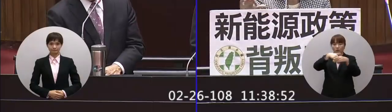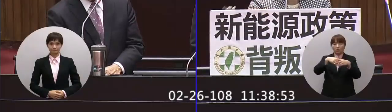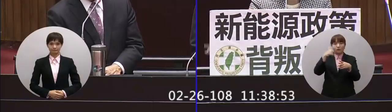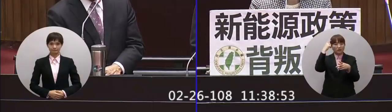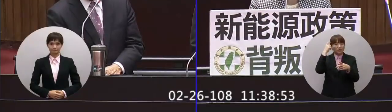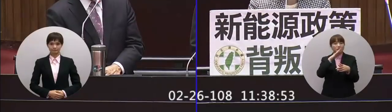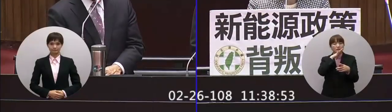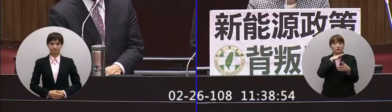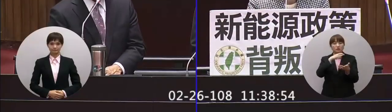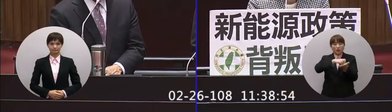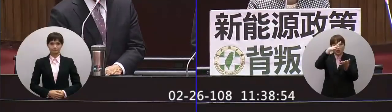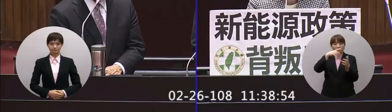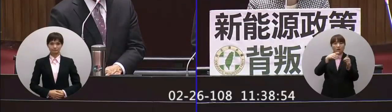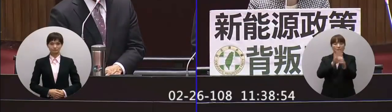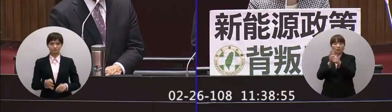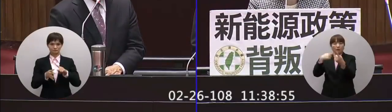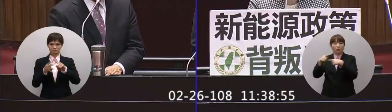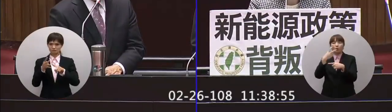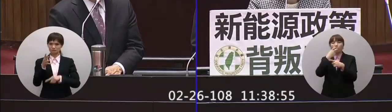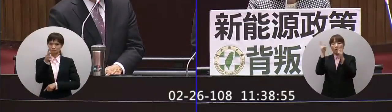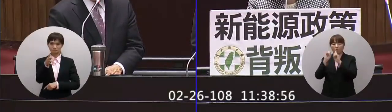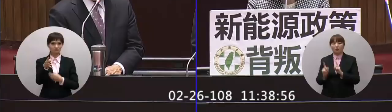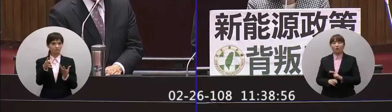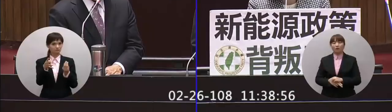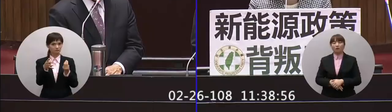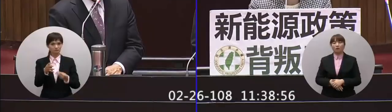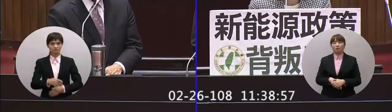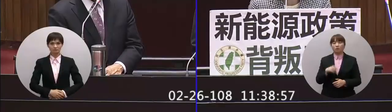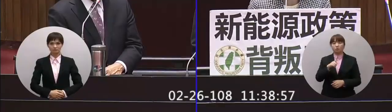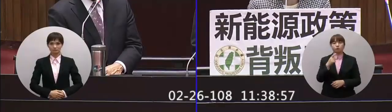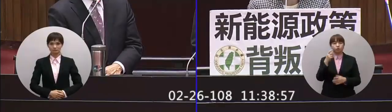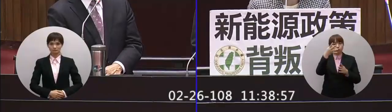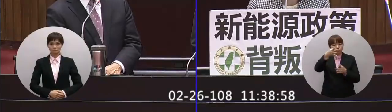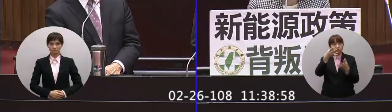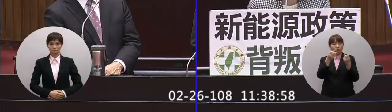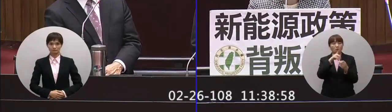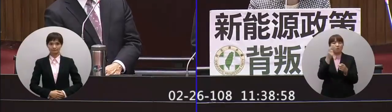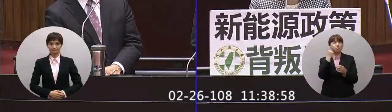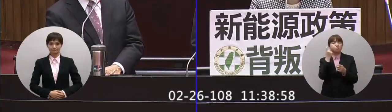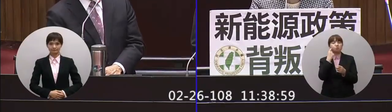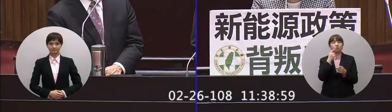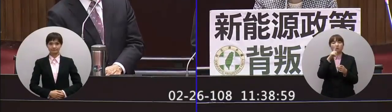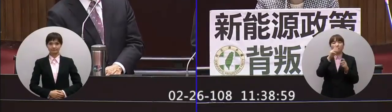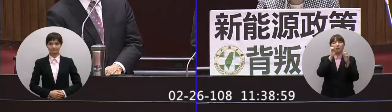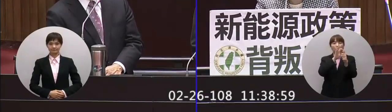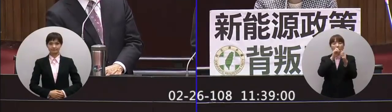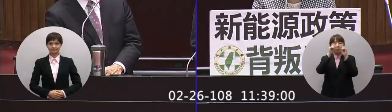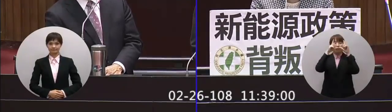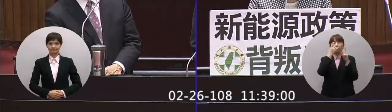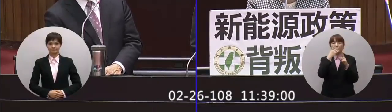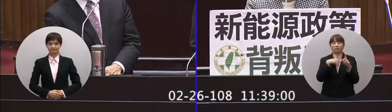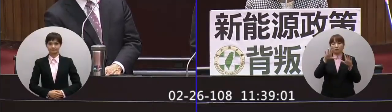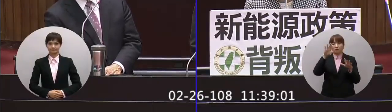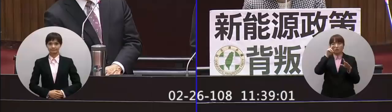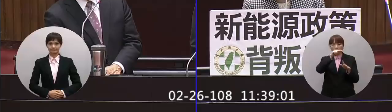和养绿啊。 没有这四个字。 没有这四个字，装睡的人永远都叫不醒。这个就是我看到现在的苏